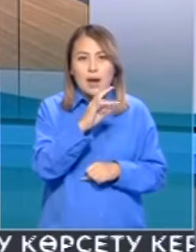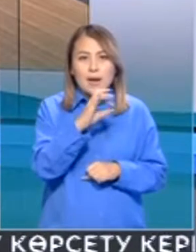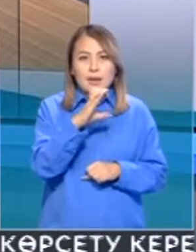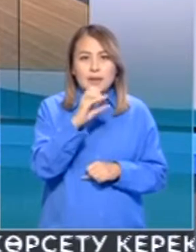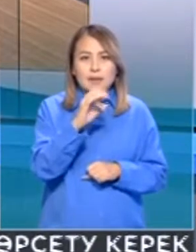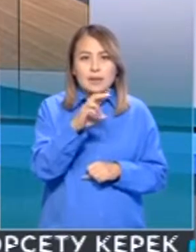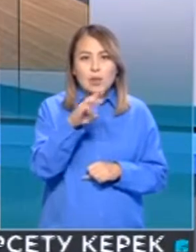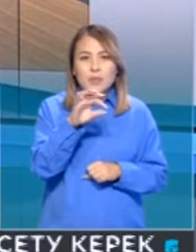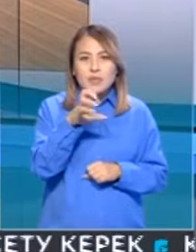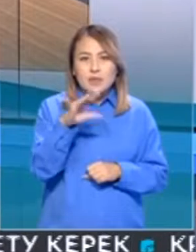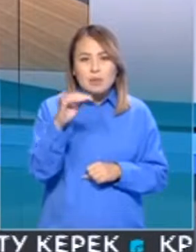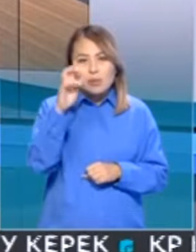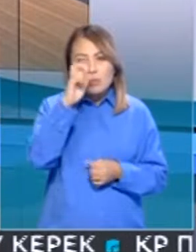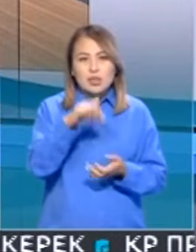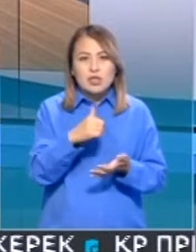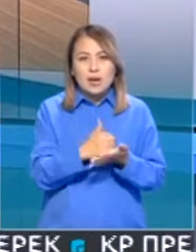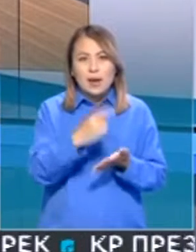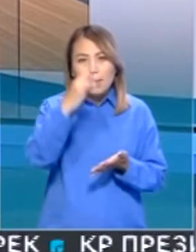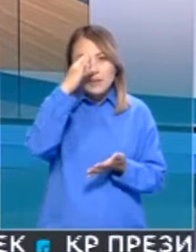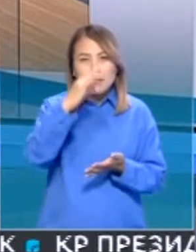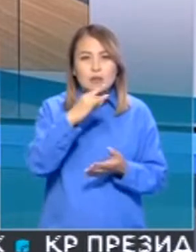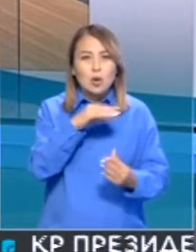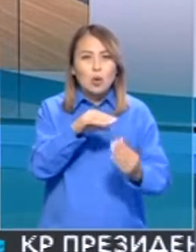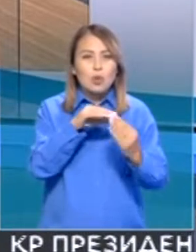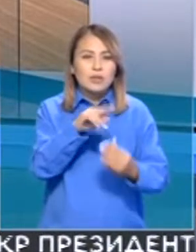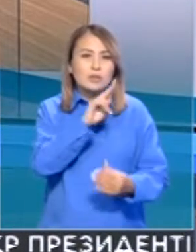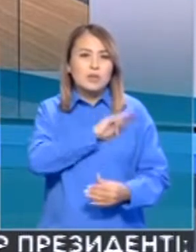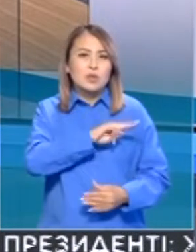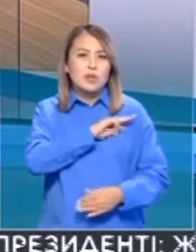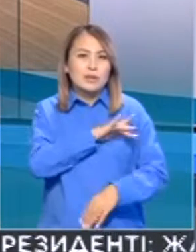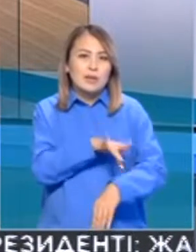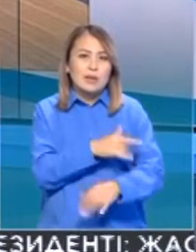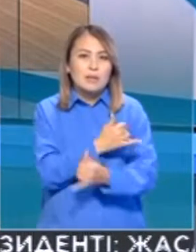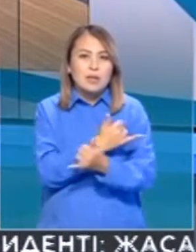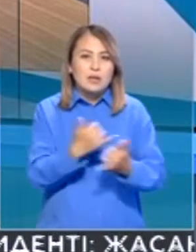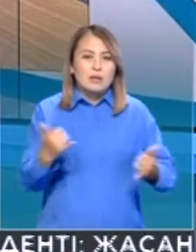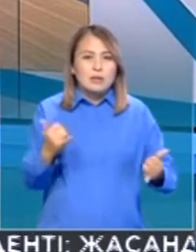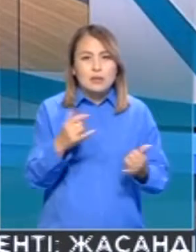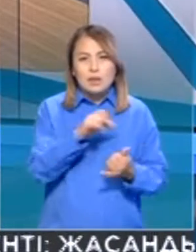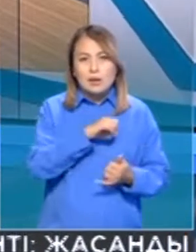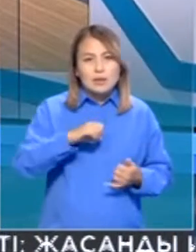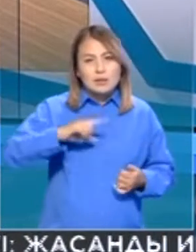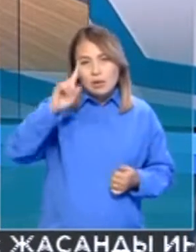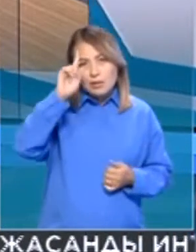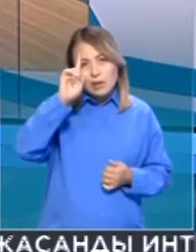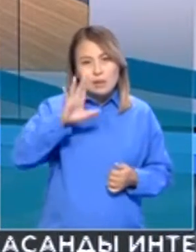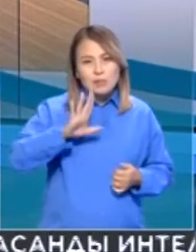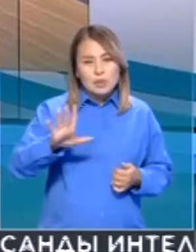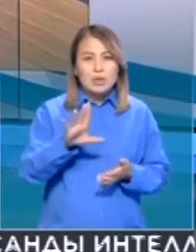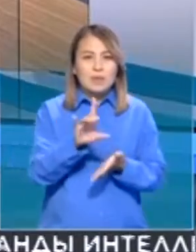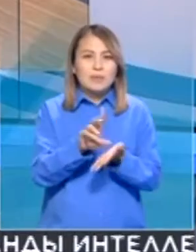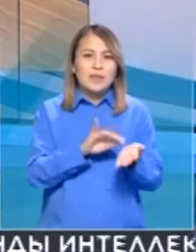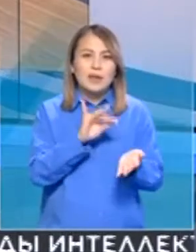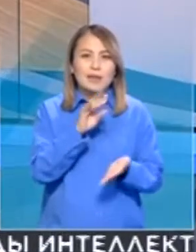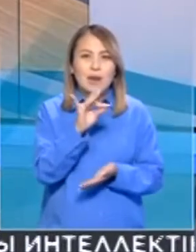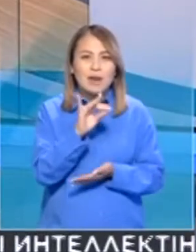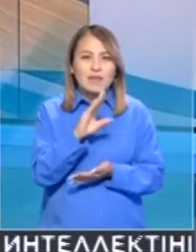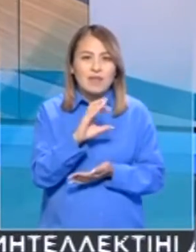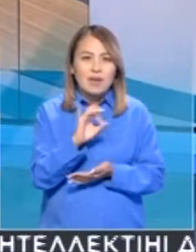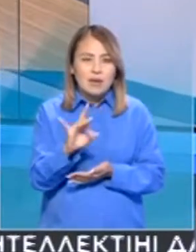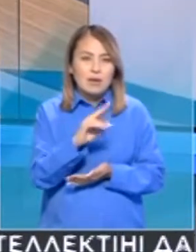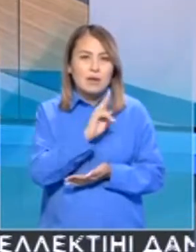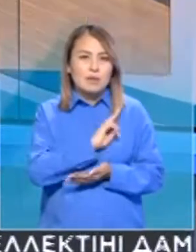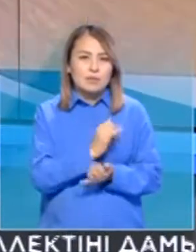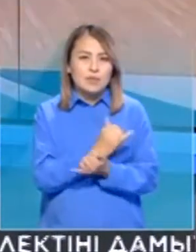қарастырды. Арсен Томский мемлекет башысына Қазақстандағы көлік қызметі саласындағы ең танымал мобильдік қосымшалардың бірі